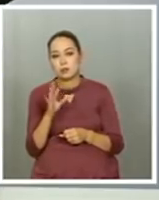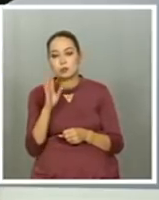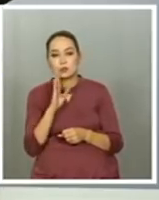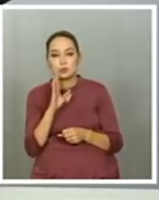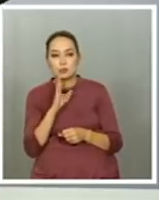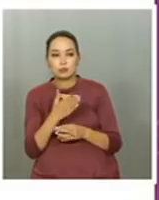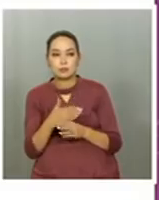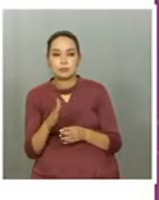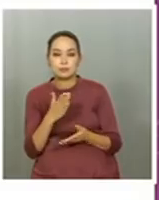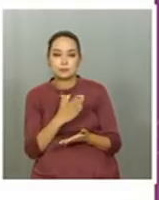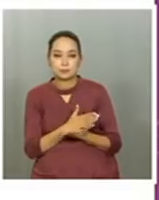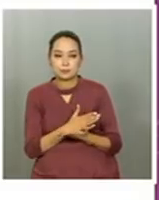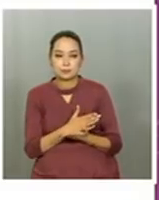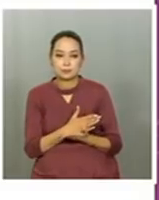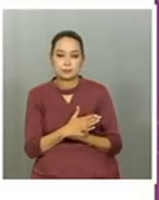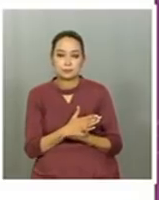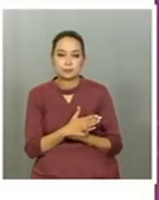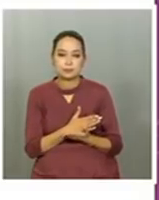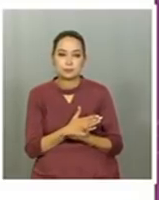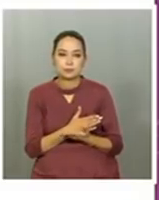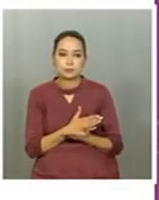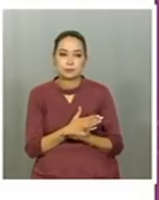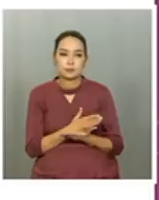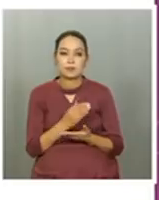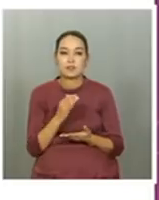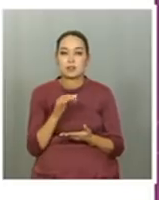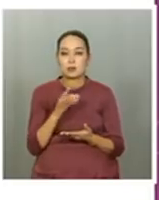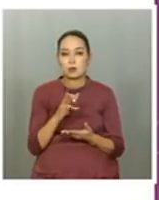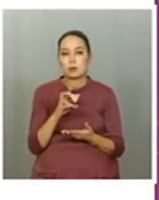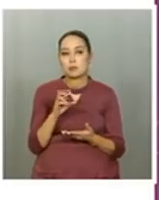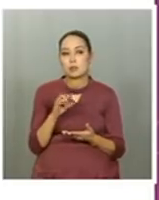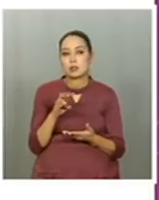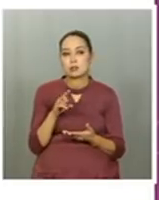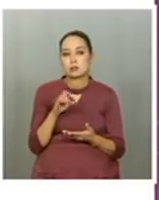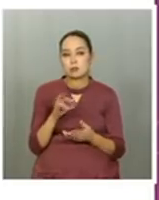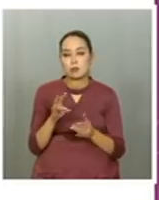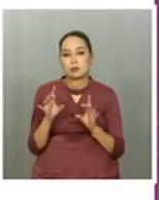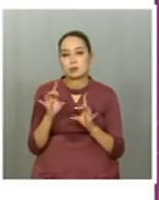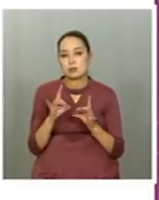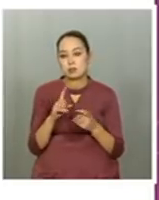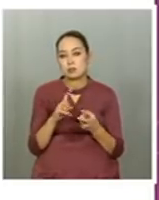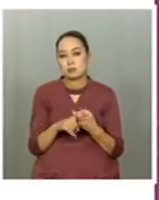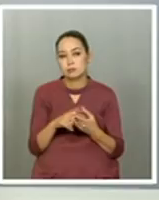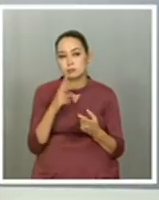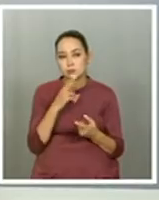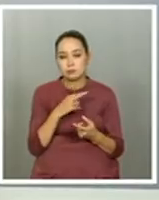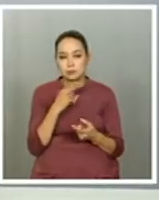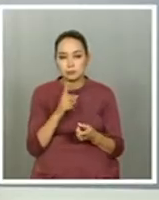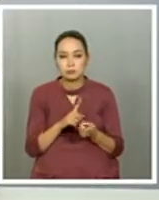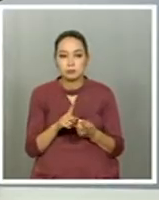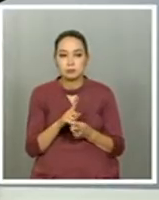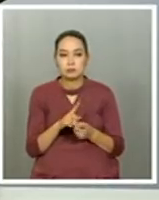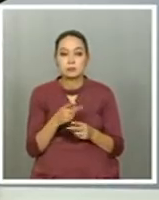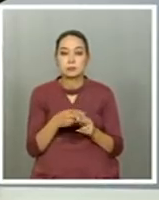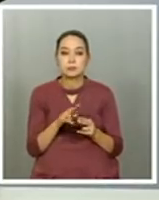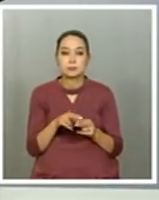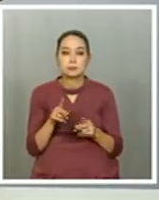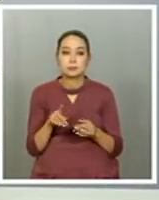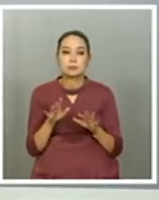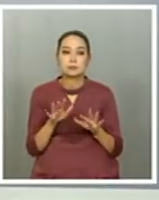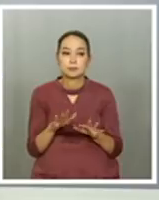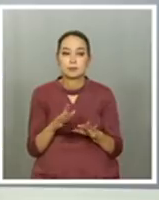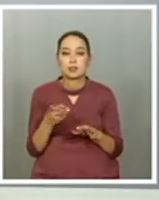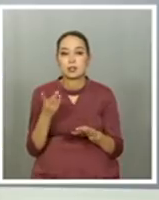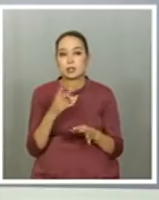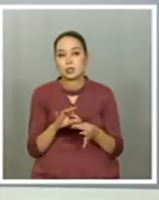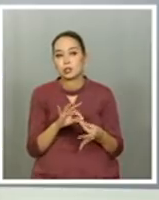түзіледі. Келесі фенолдың бензол сақинасына байланысты реакциялары. Бұл реакцияда өте күрделі